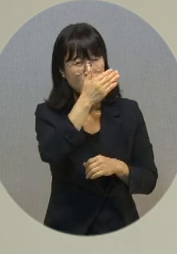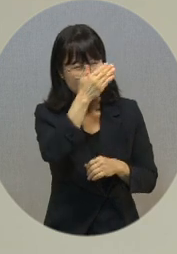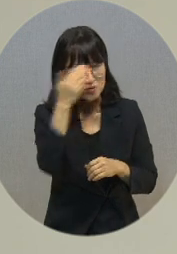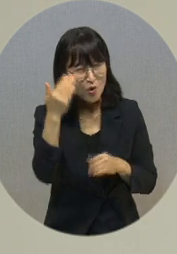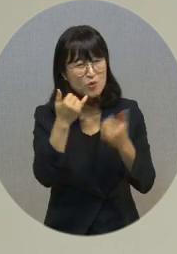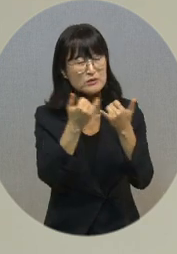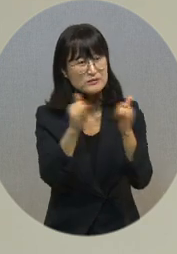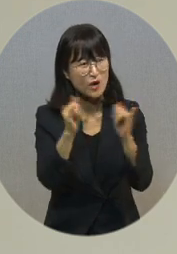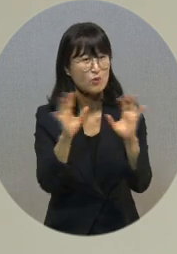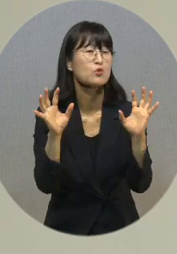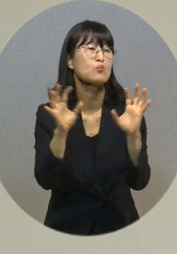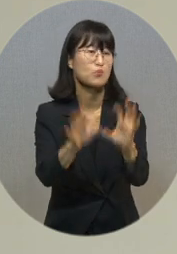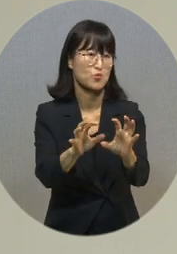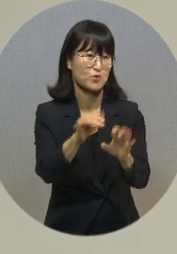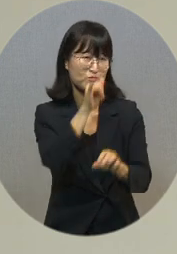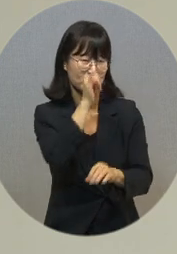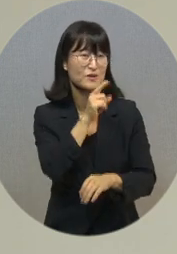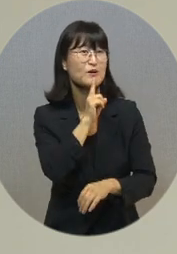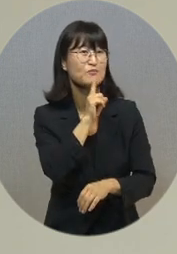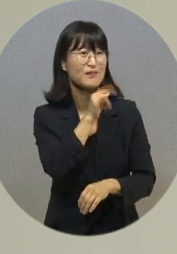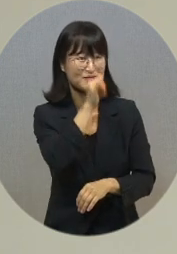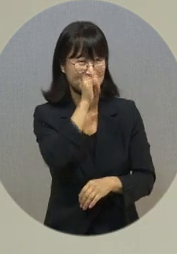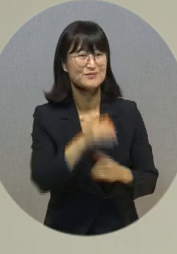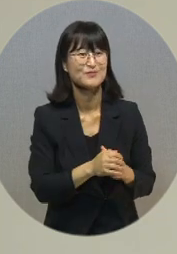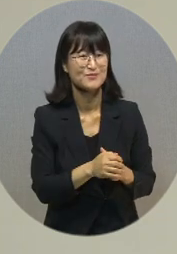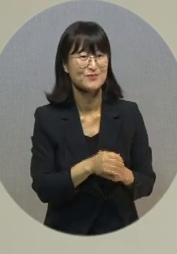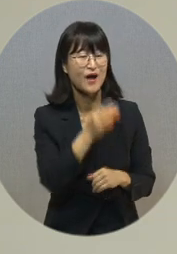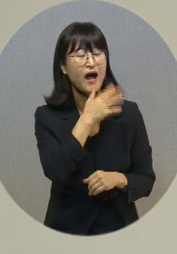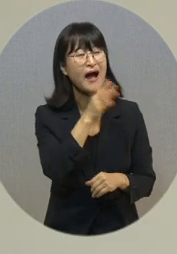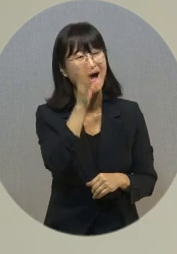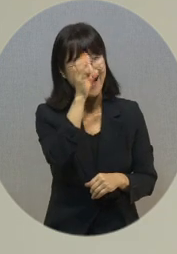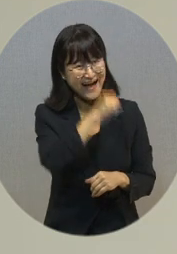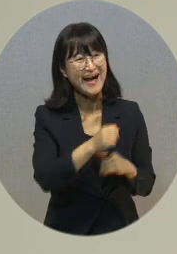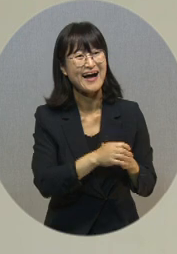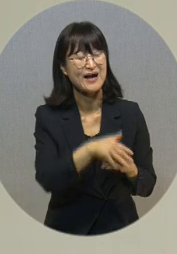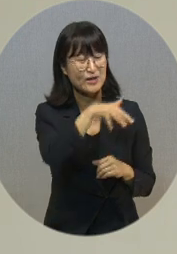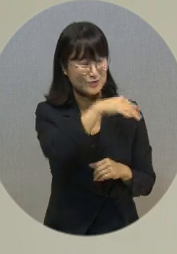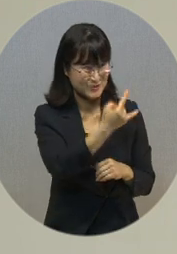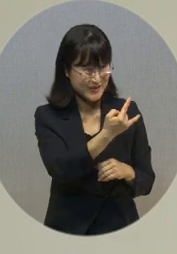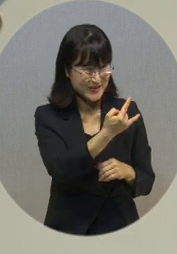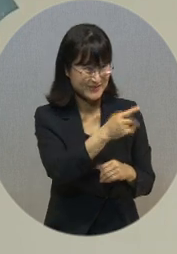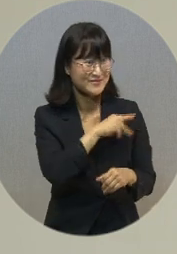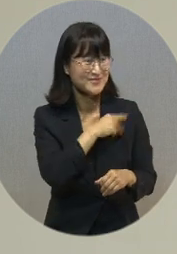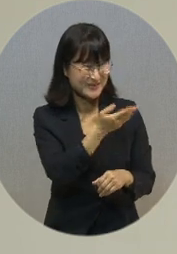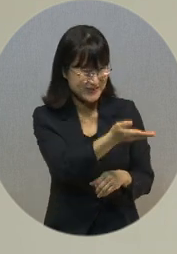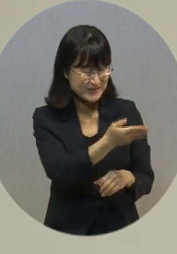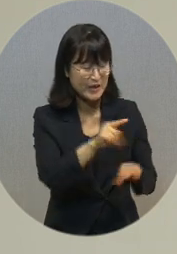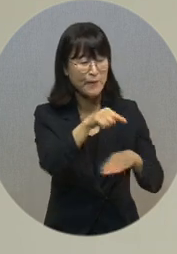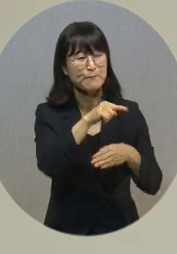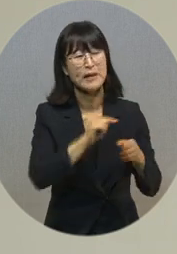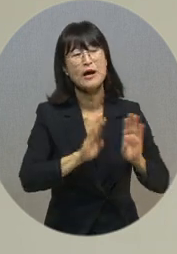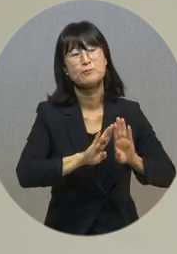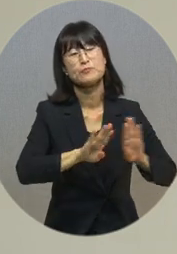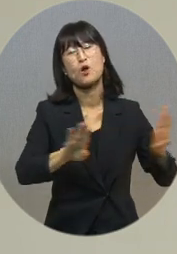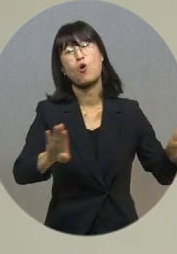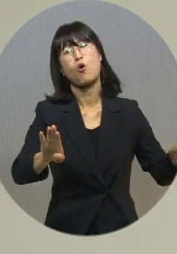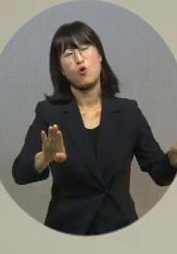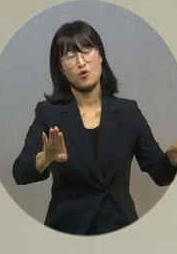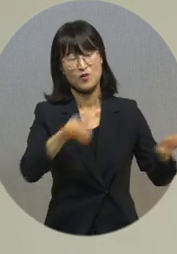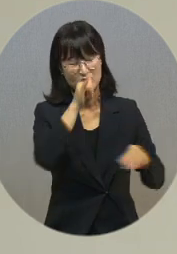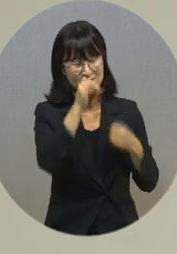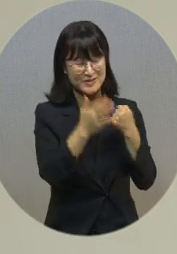다 모였어 이런 얘기하더라고요. 네. 그래서 하여튼 아 최보위원님 덕이 있고 또 이렇게 뭐 열린 마음이 있구나 이런 생각이